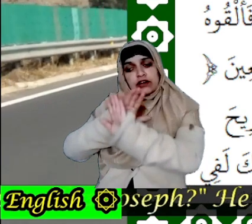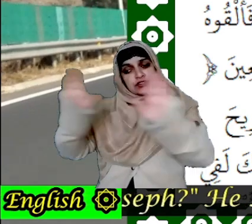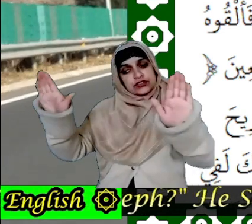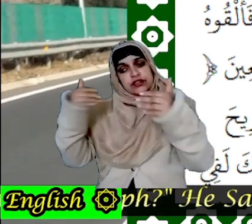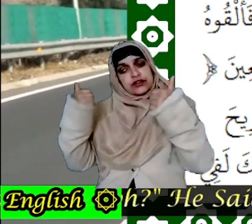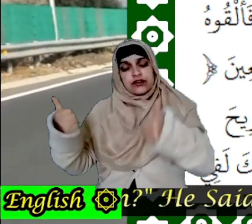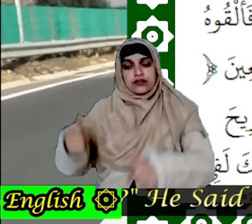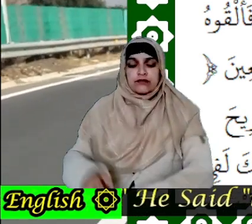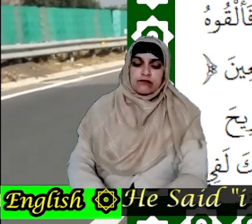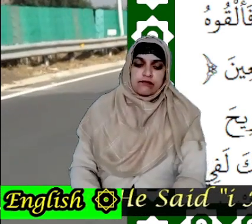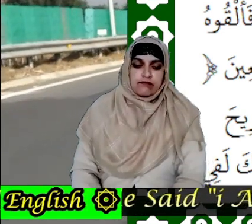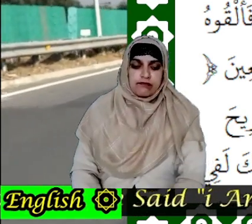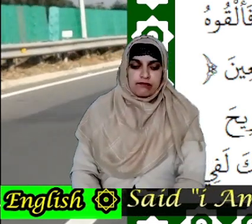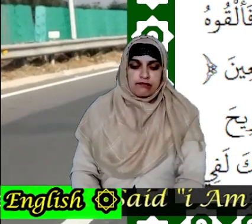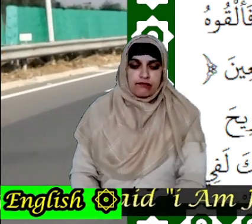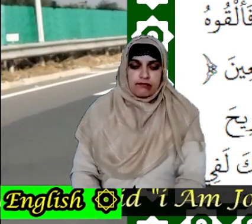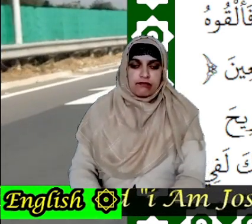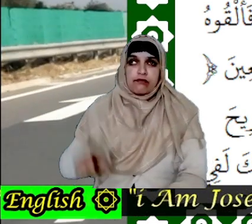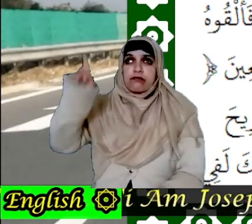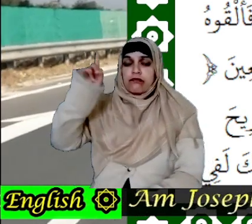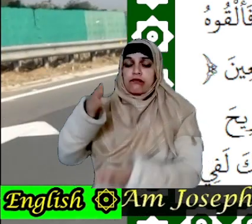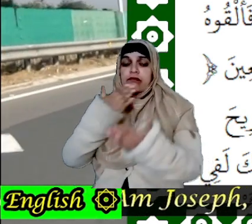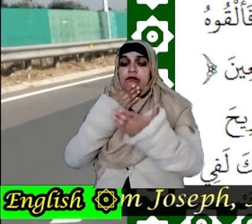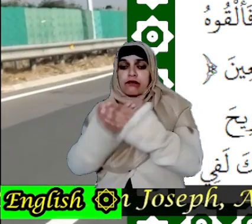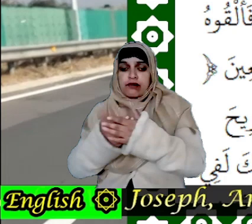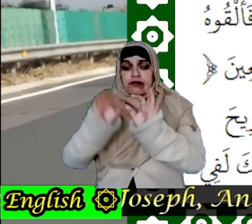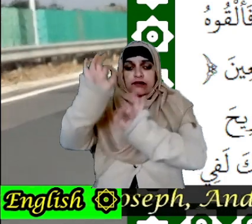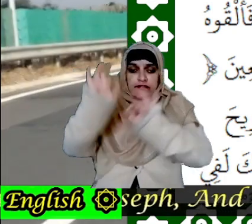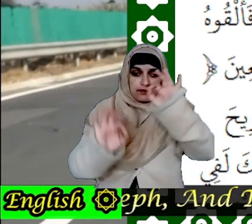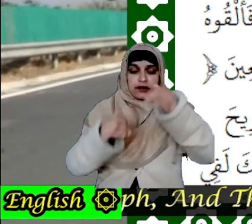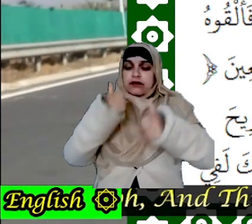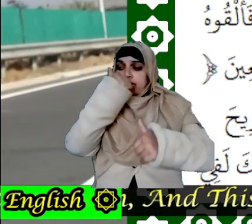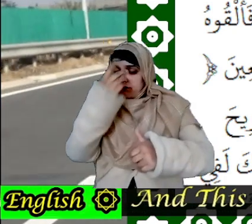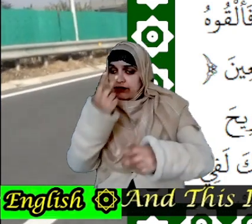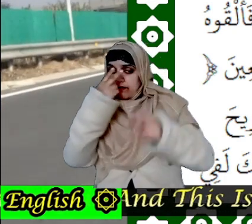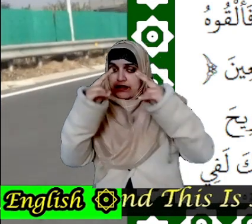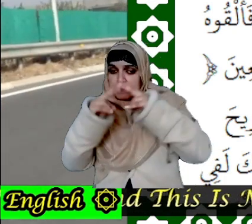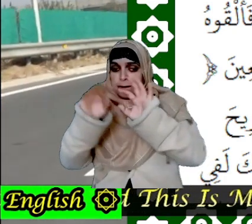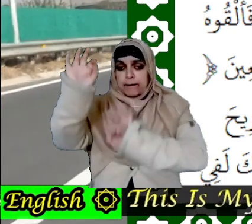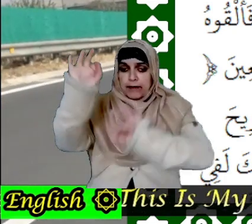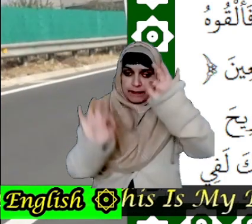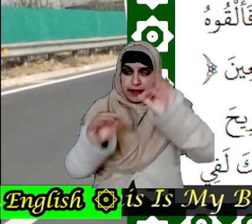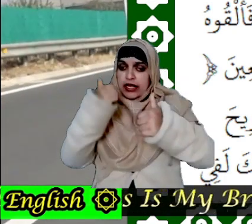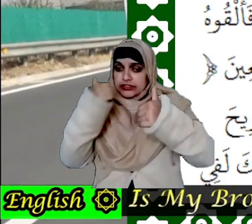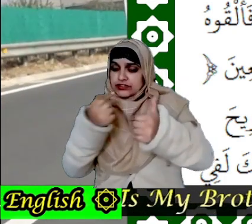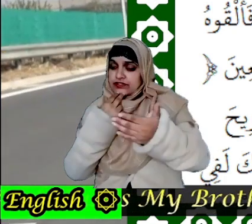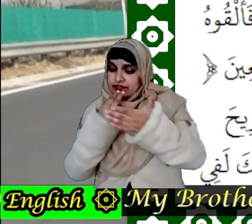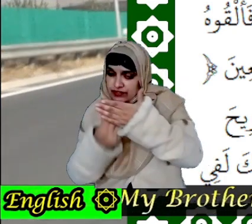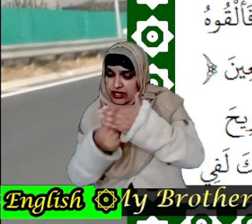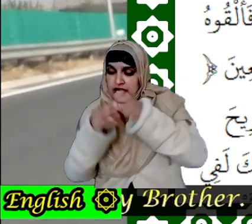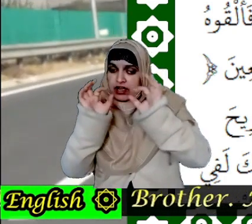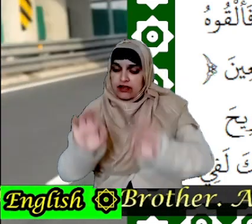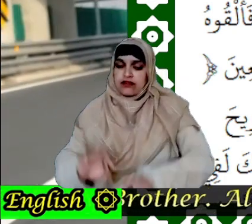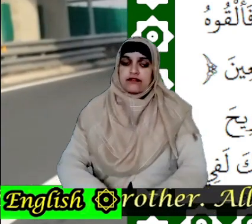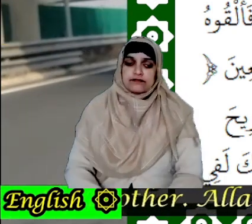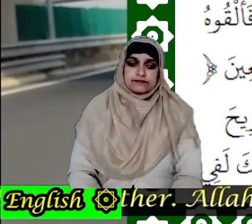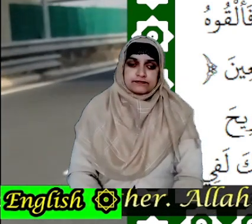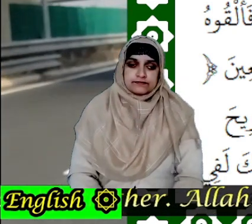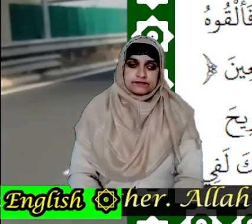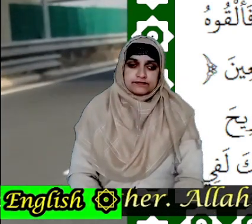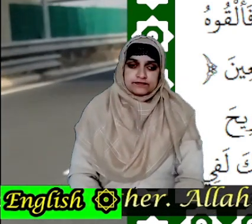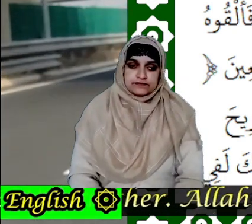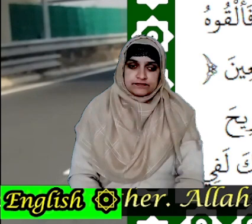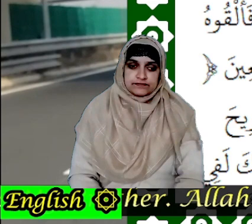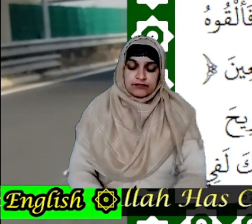دربان ساني غوبين سخاي سخاي تارمه داتي ديما هوچو ورا كل سني كلا ايلا دربن